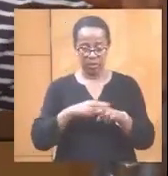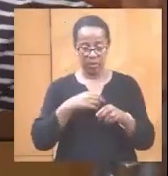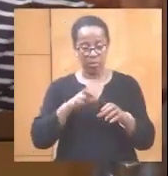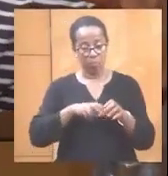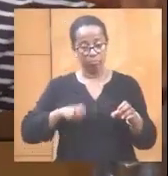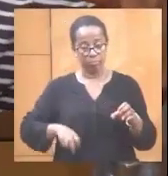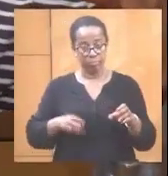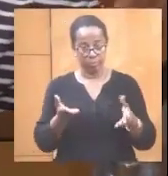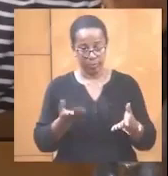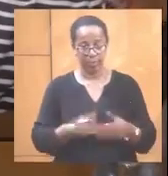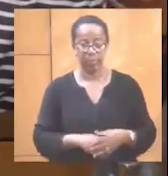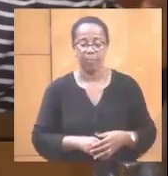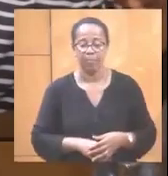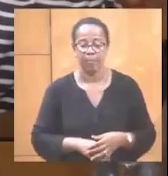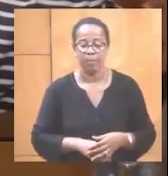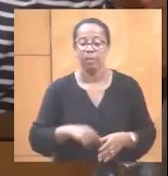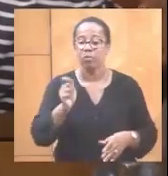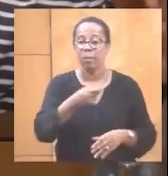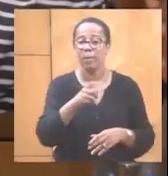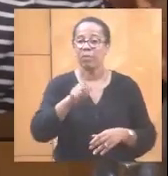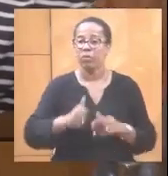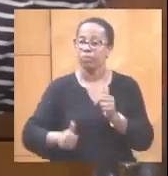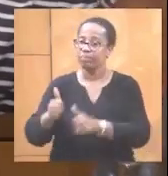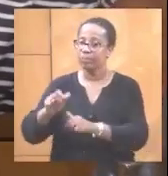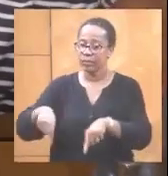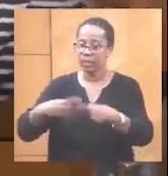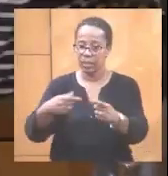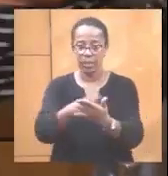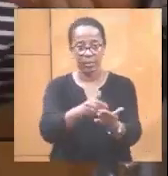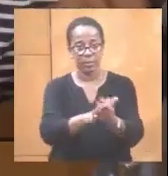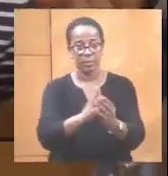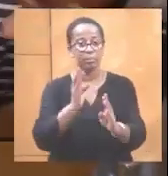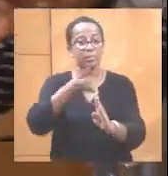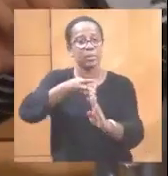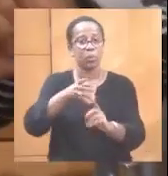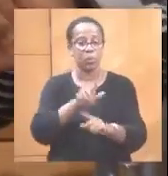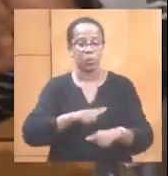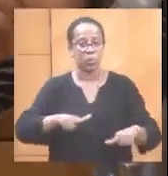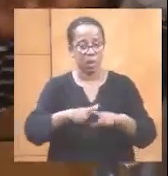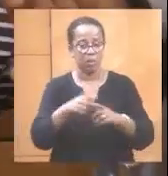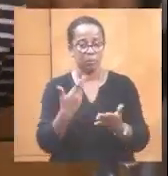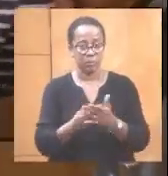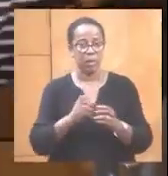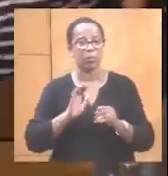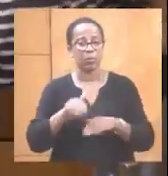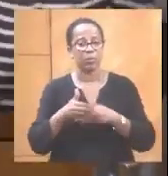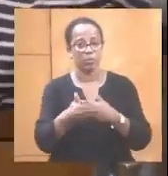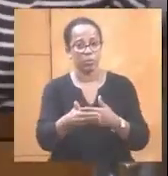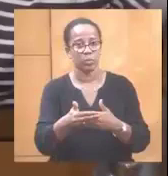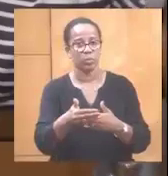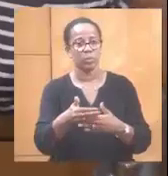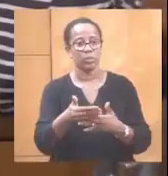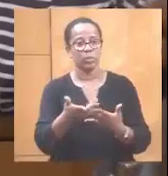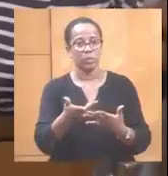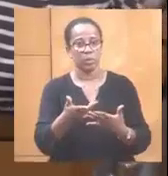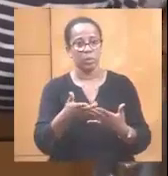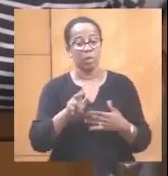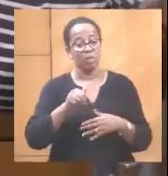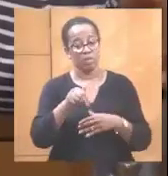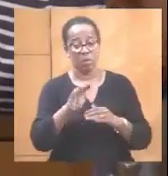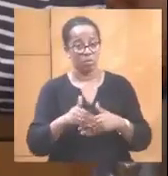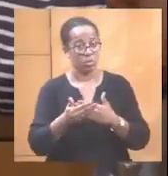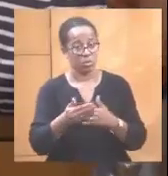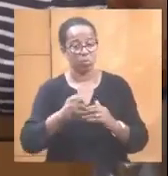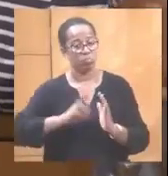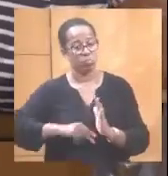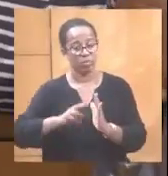principe, ils doivent aller s'inscrire dans les missions locales. Et c'est pour ça que nous continuons, et nous allons continuer, à passer des conventions